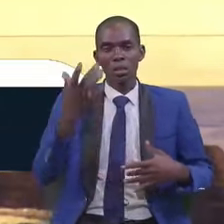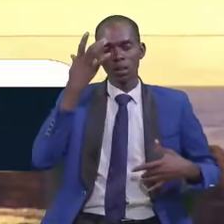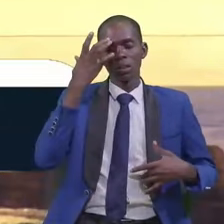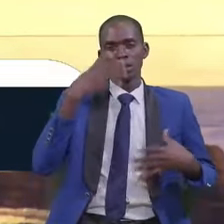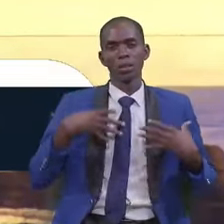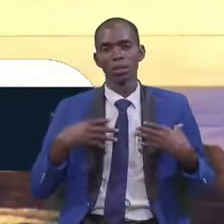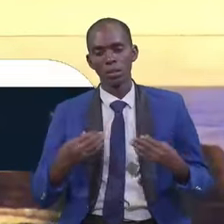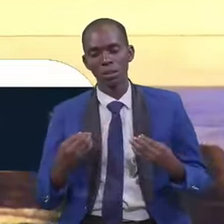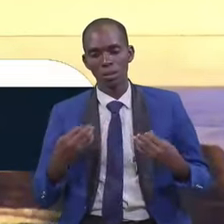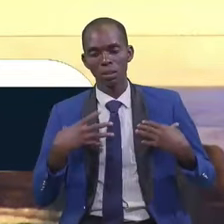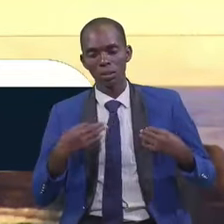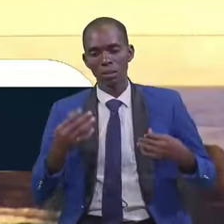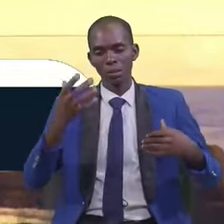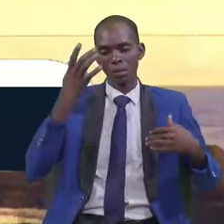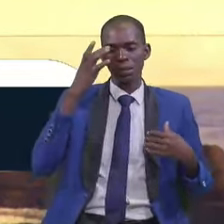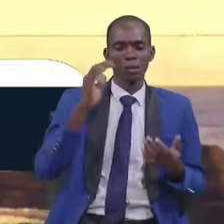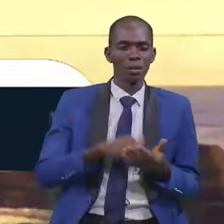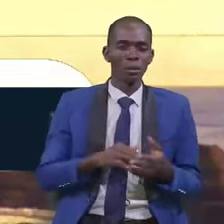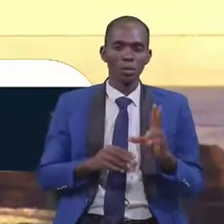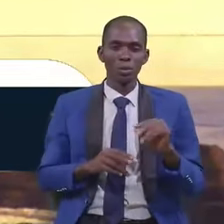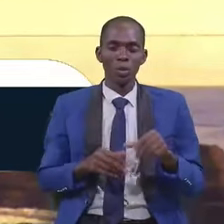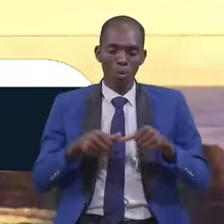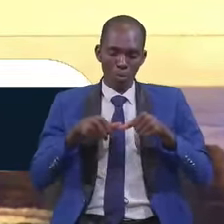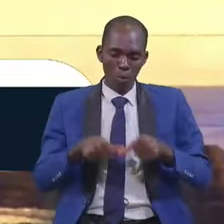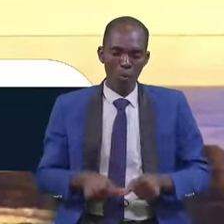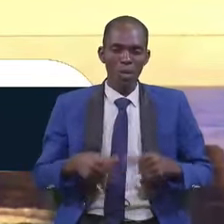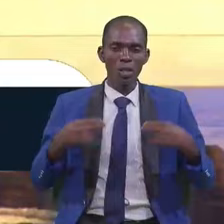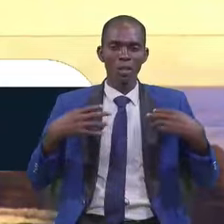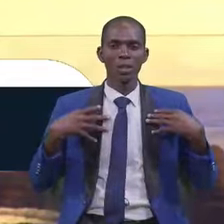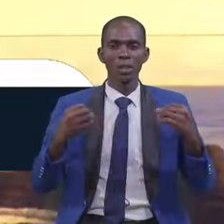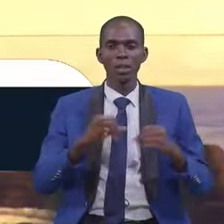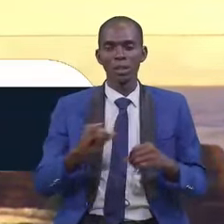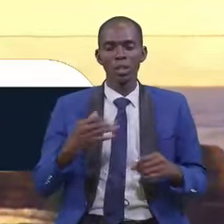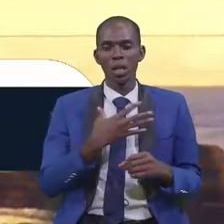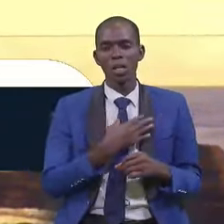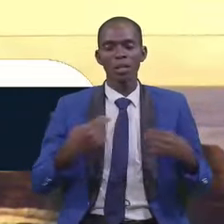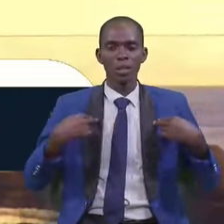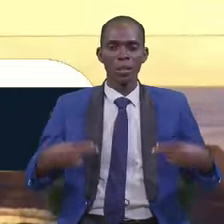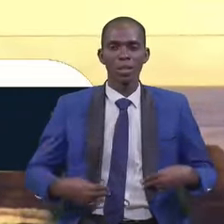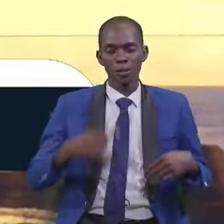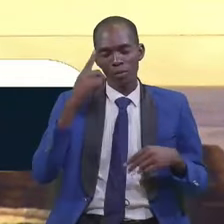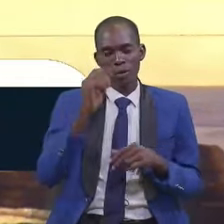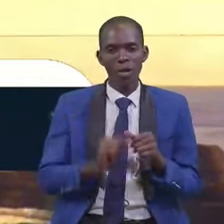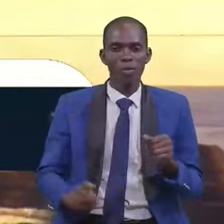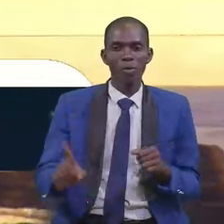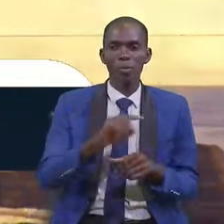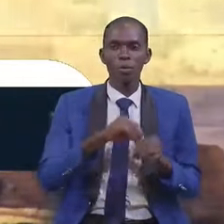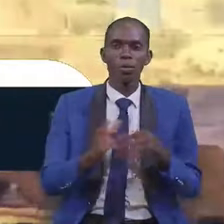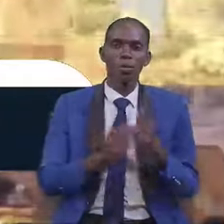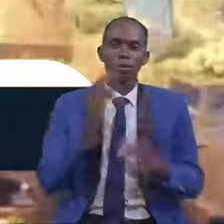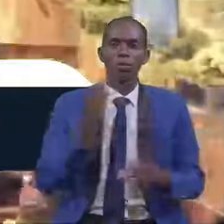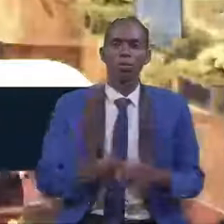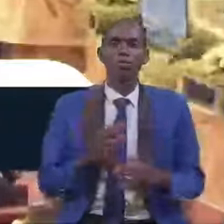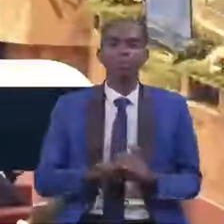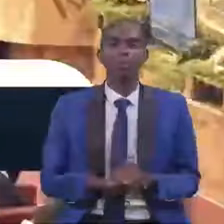encore. Non. Une guérison permanente et une santé permanente pour chacun de nous au nom de